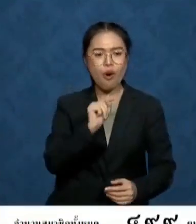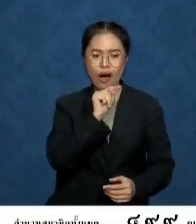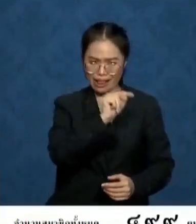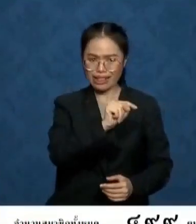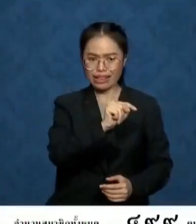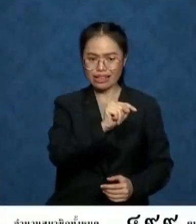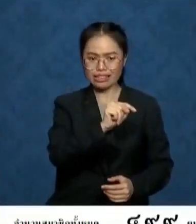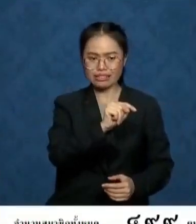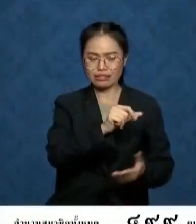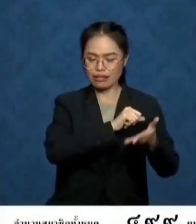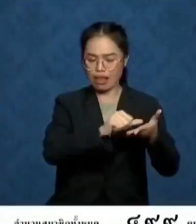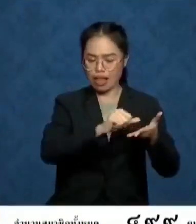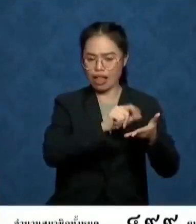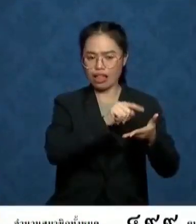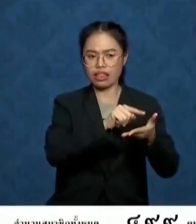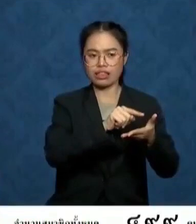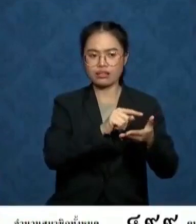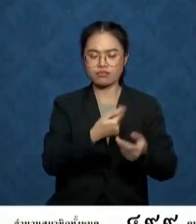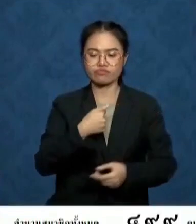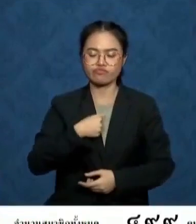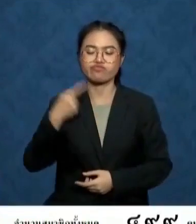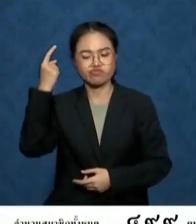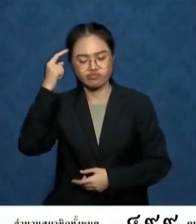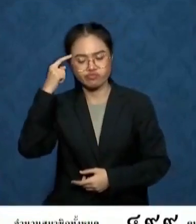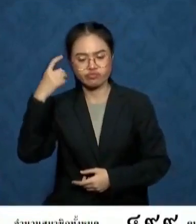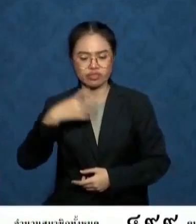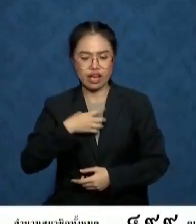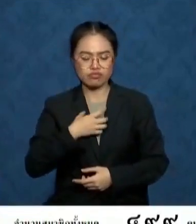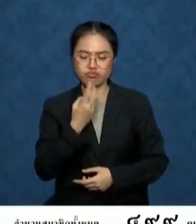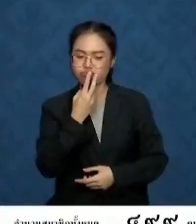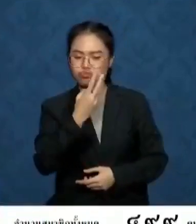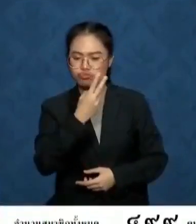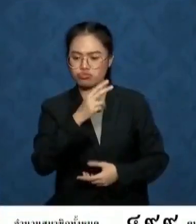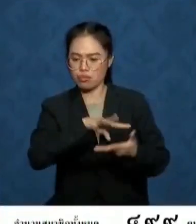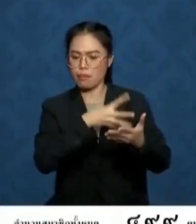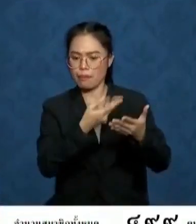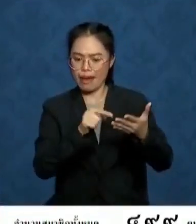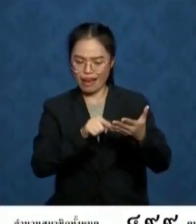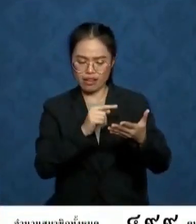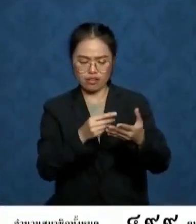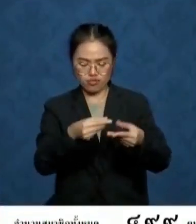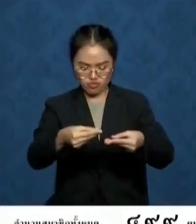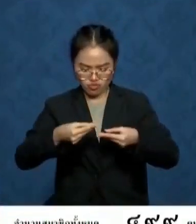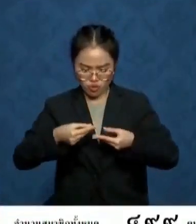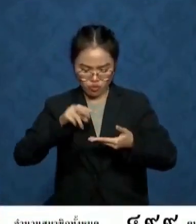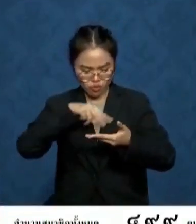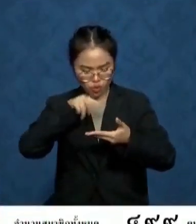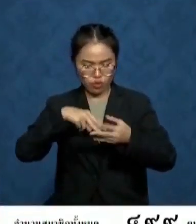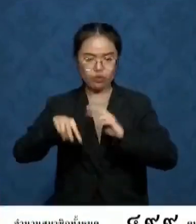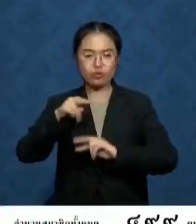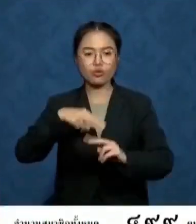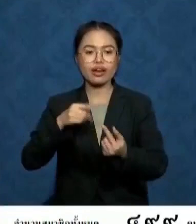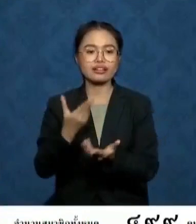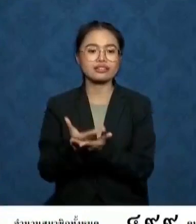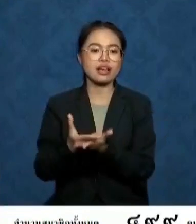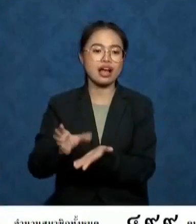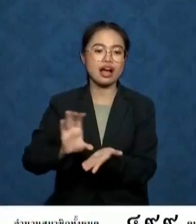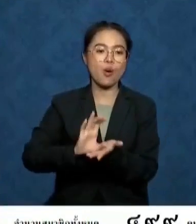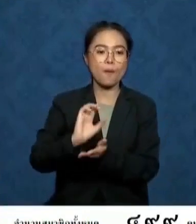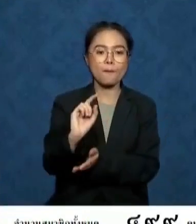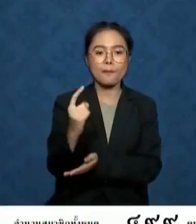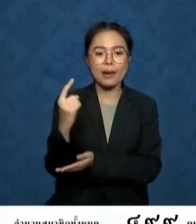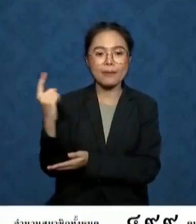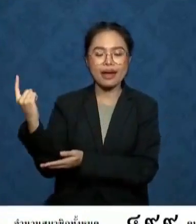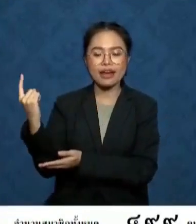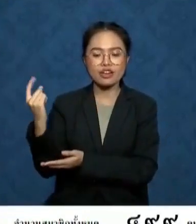เนี้ยซึ่งก็คาดหวังกันว่าจะนำไปสู่การจัดสรรงบใหม่เพื่อ